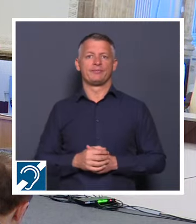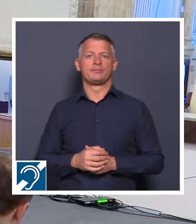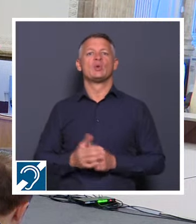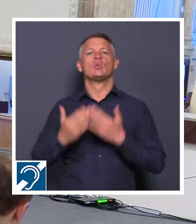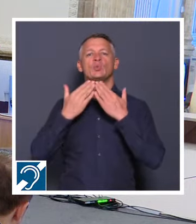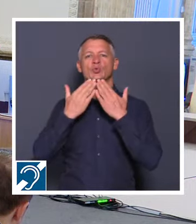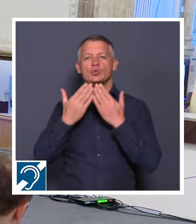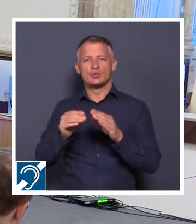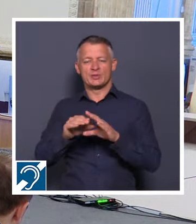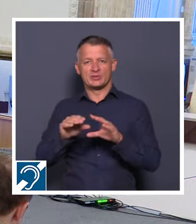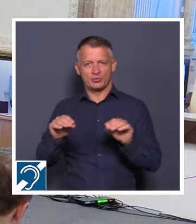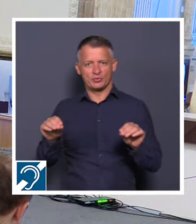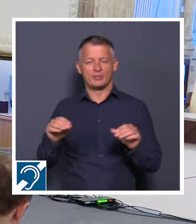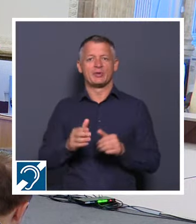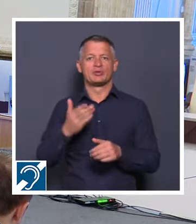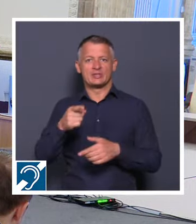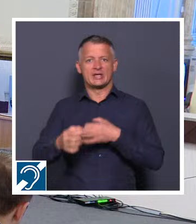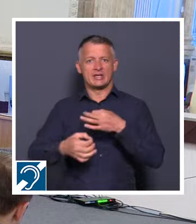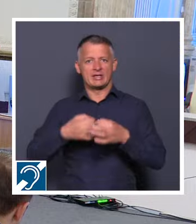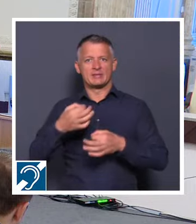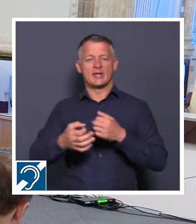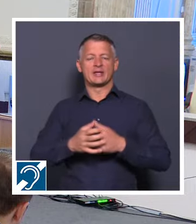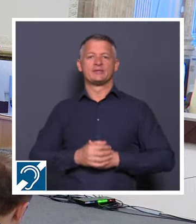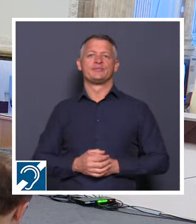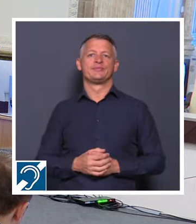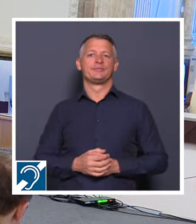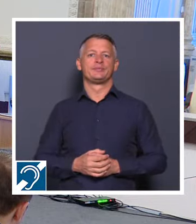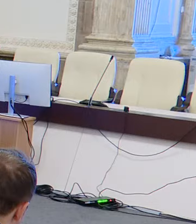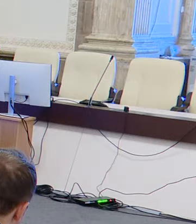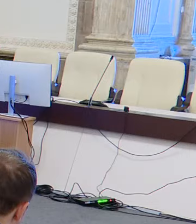Marius, îți mulțumesc foarte mult pentru aceste informații.